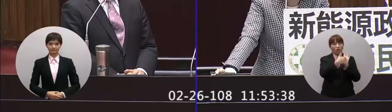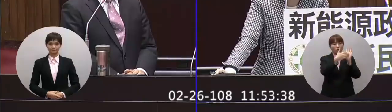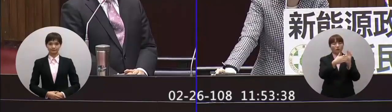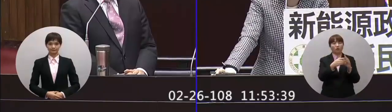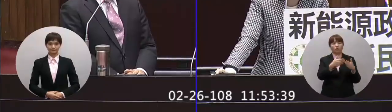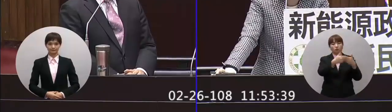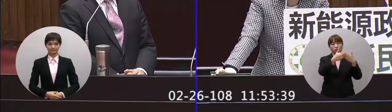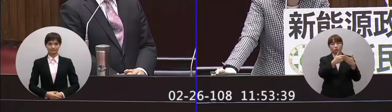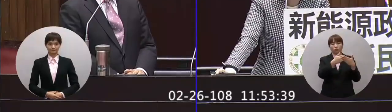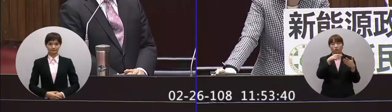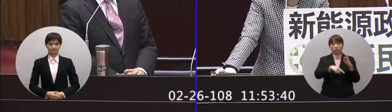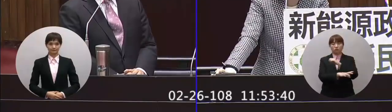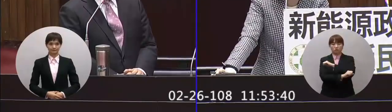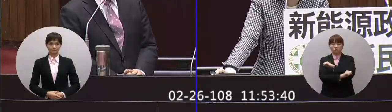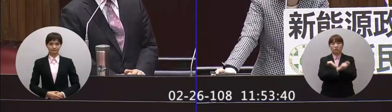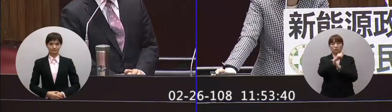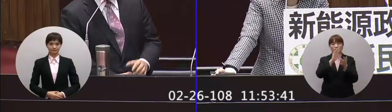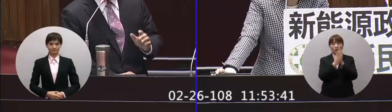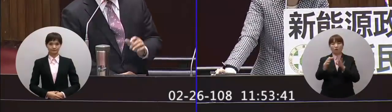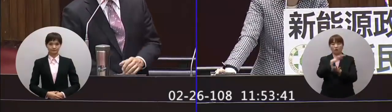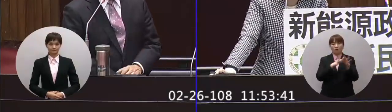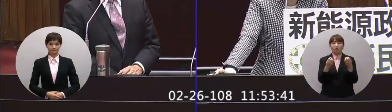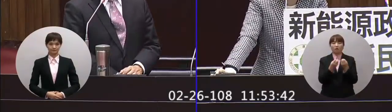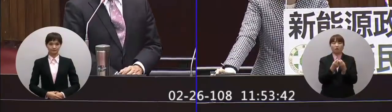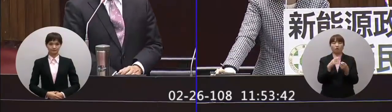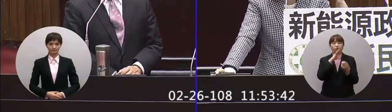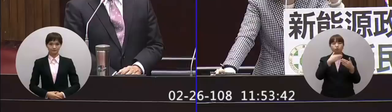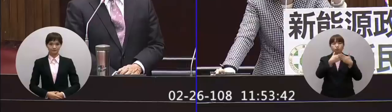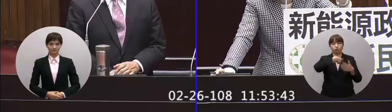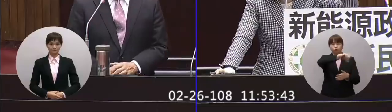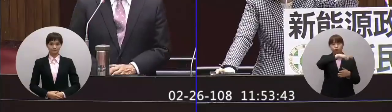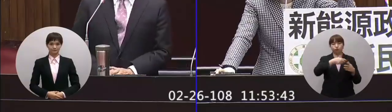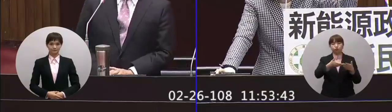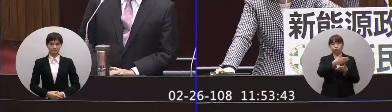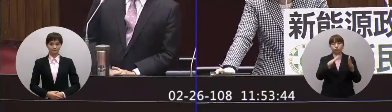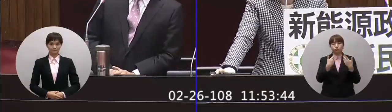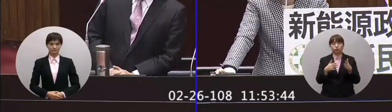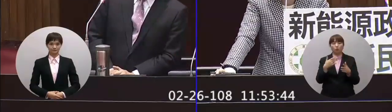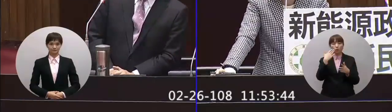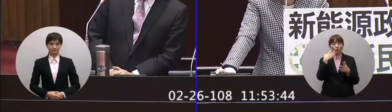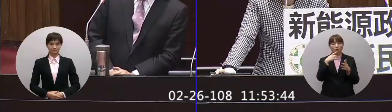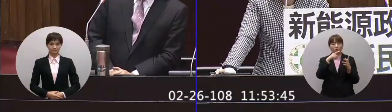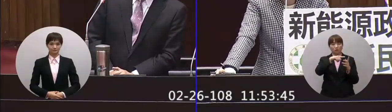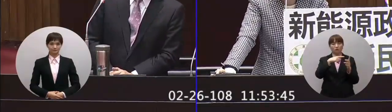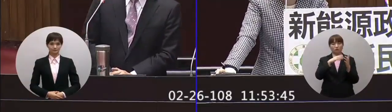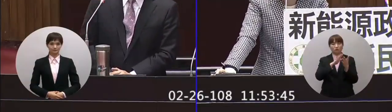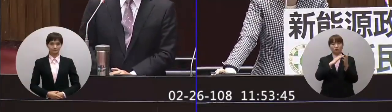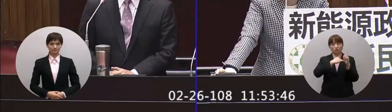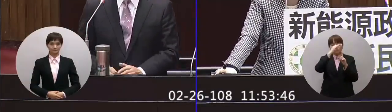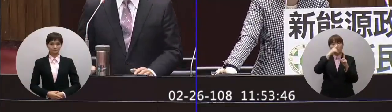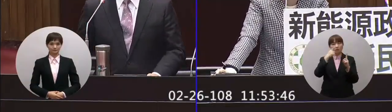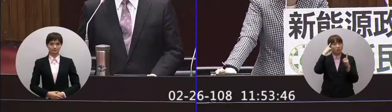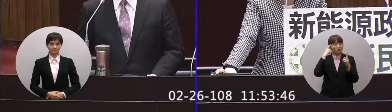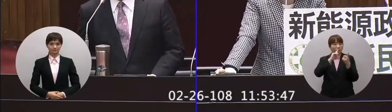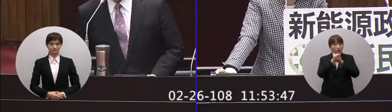样的基调底下，我们还要做生意吗？两岸还要往来吗？如果刚刚你那个调子再拉高的话，那就是不